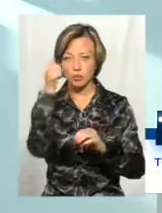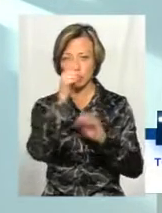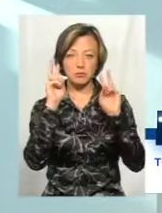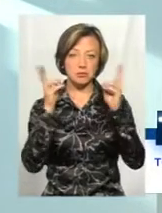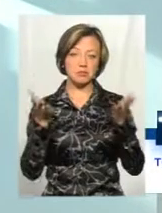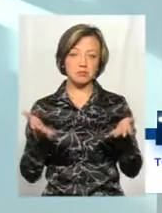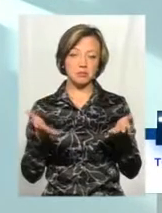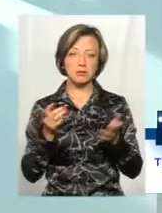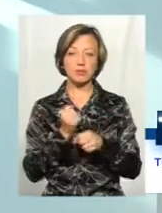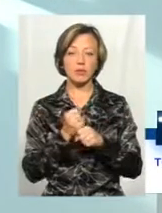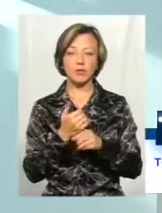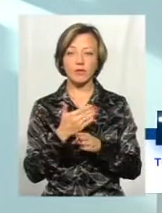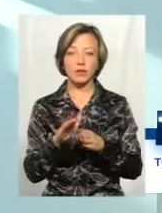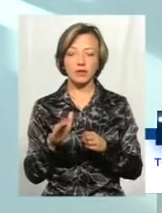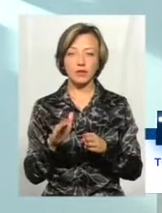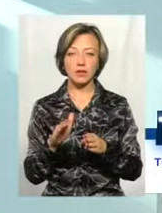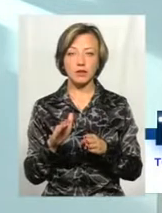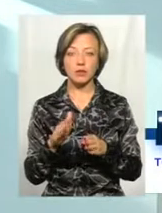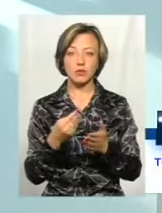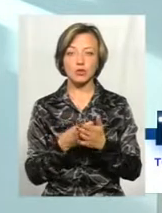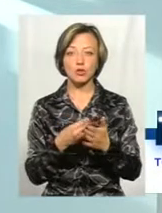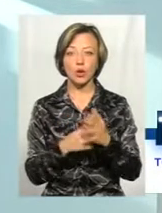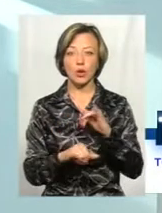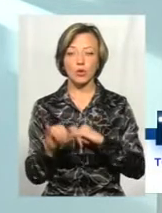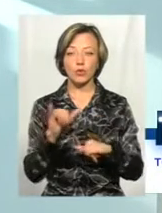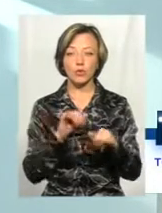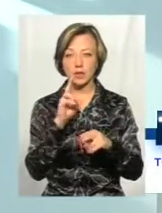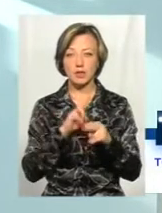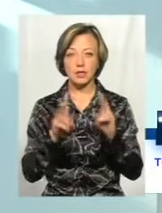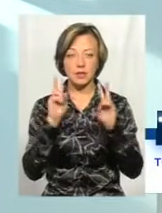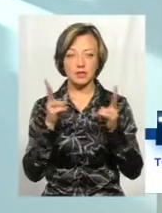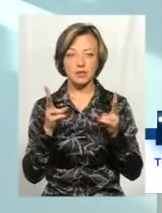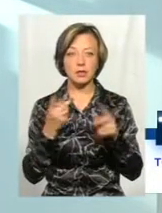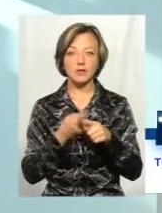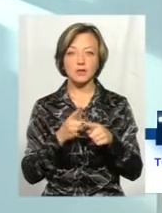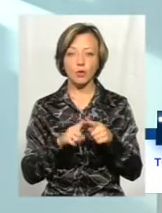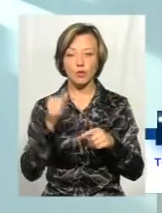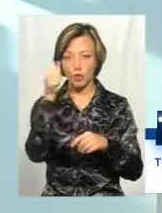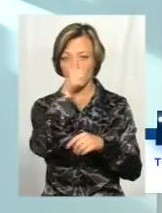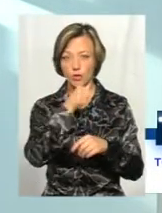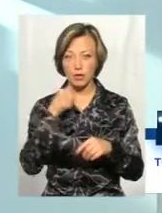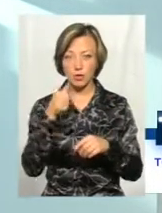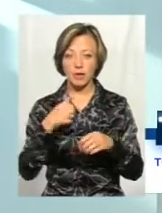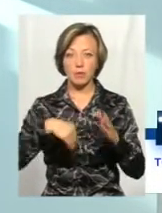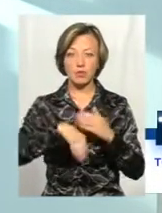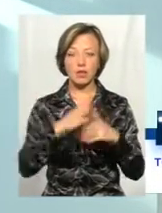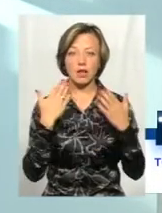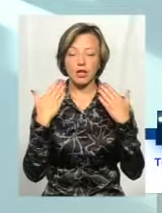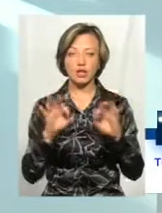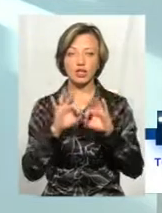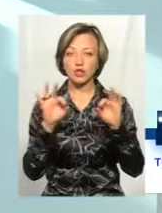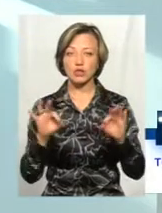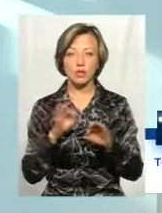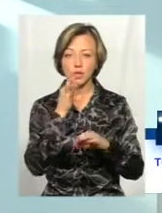чого не виділили в бюджет, куди він дівся, не знаємо. В цьому році пішли на канікули, нічого